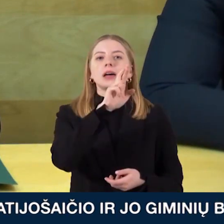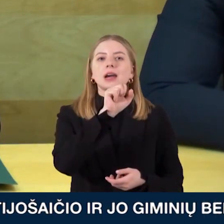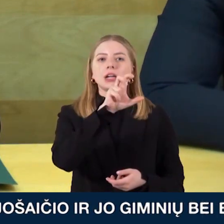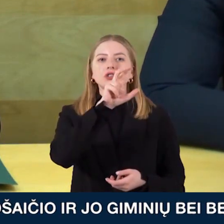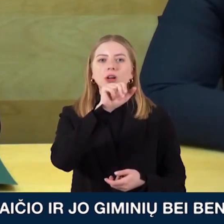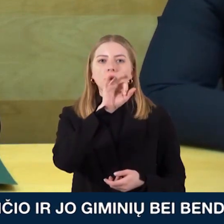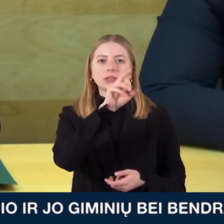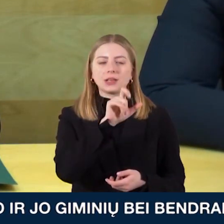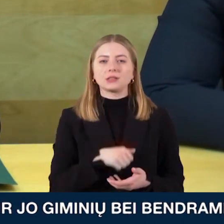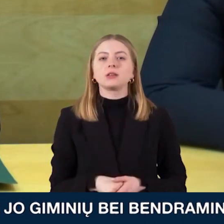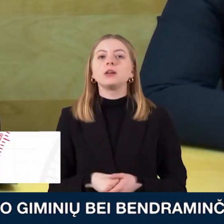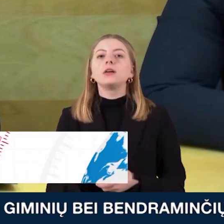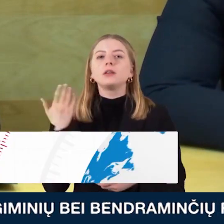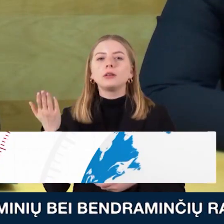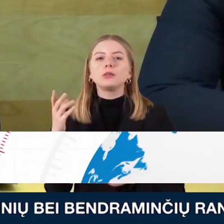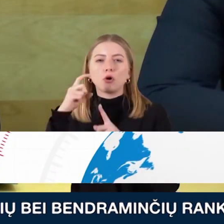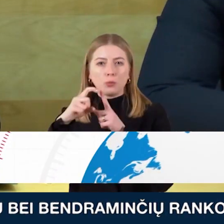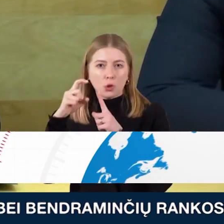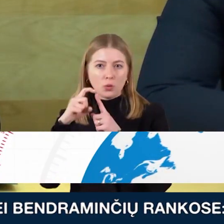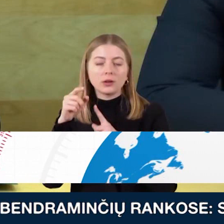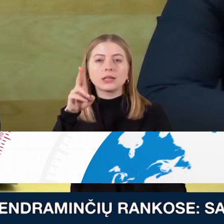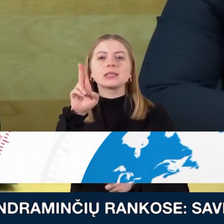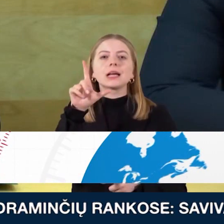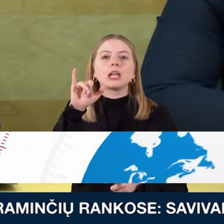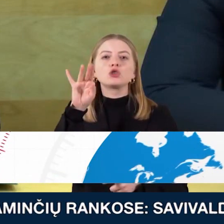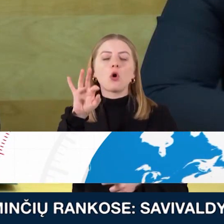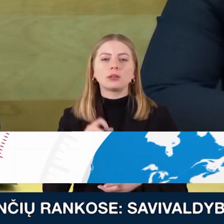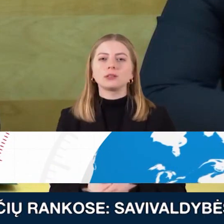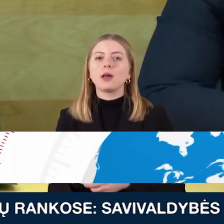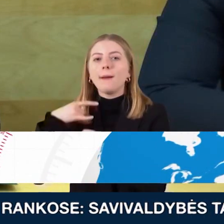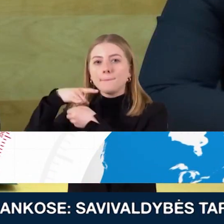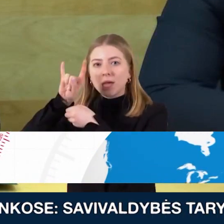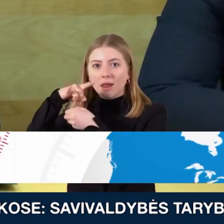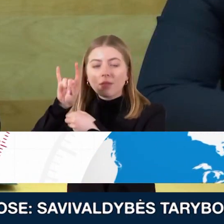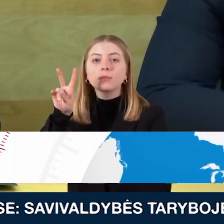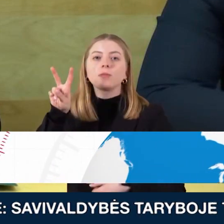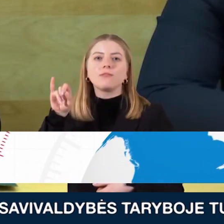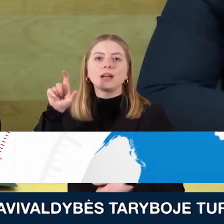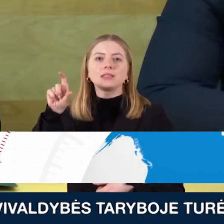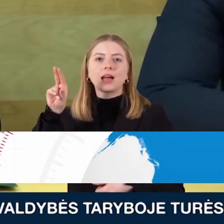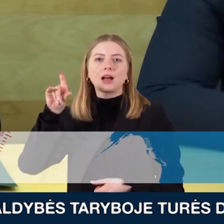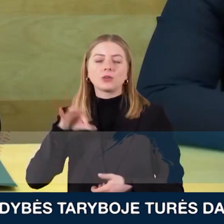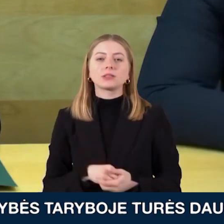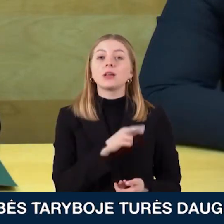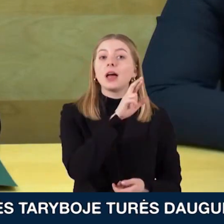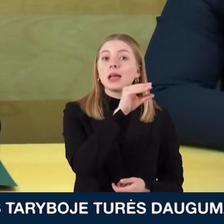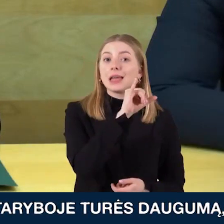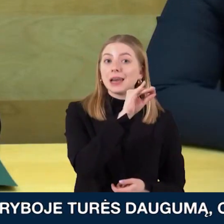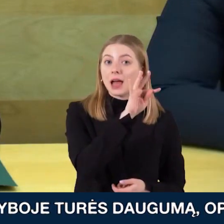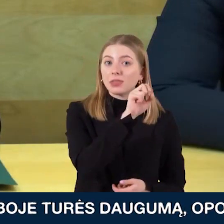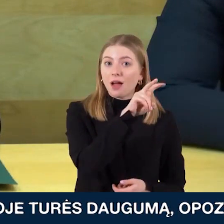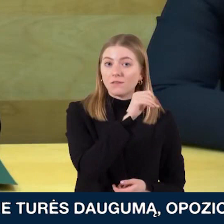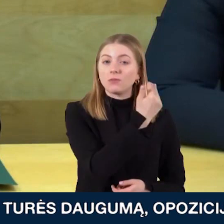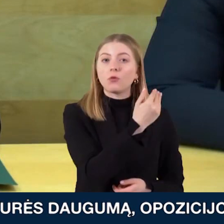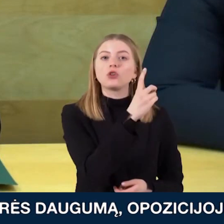Račkauskas, Plungės rajone Audrius Klišonis, Prienų rajone Alvydas Vaicekauskas, Rietave Antanas